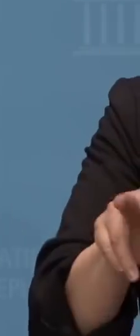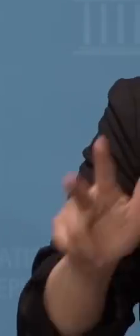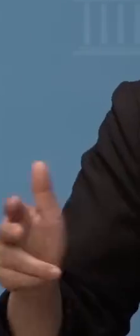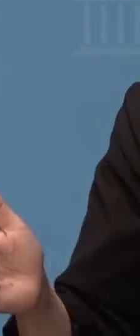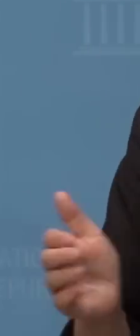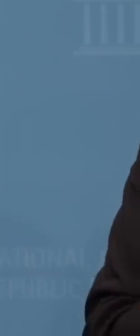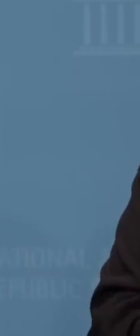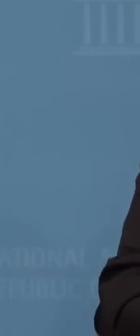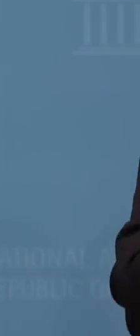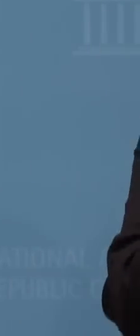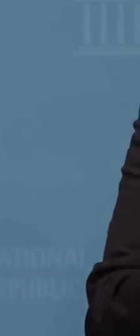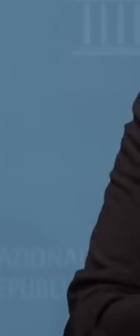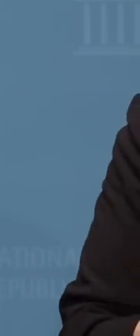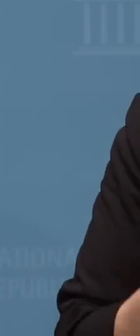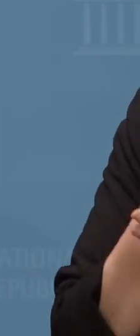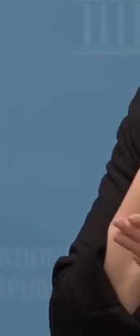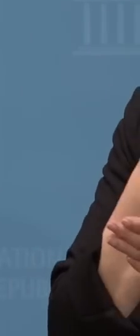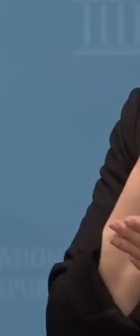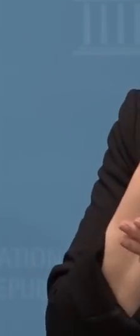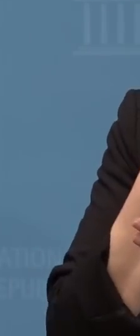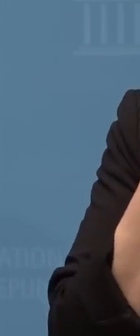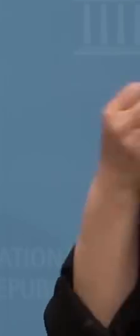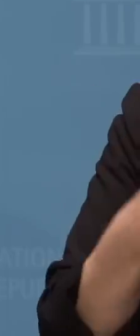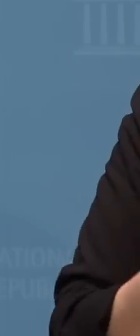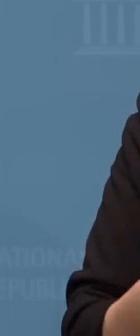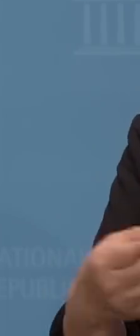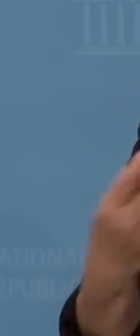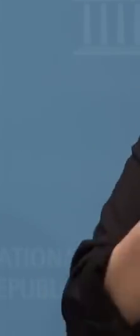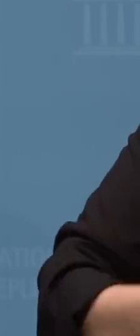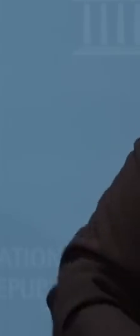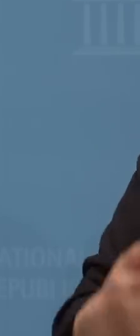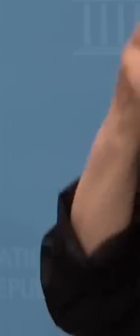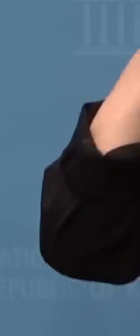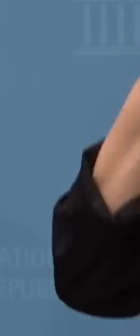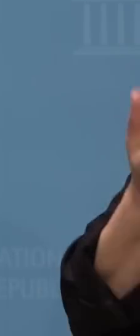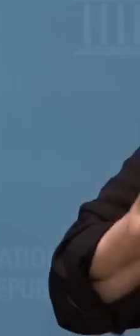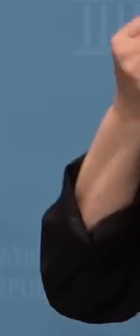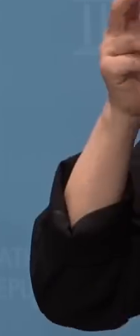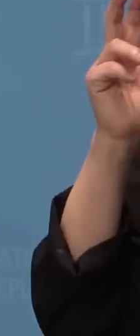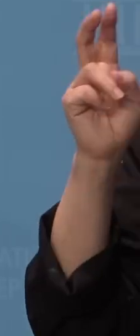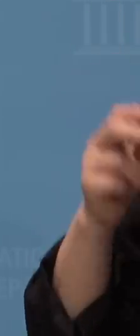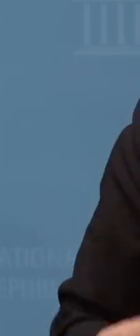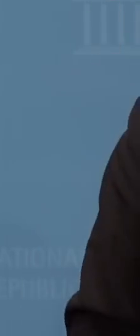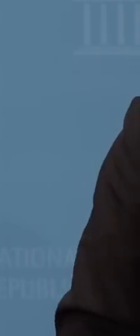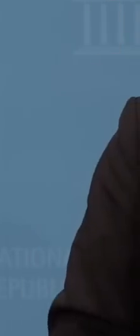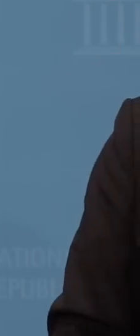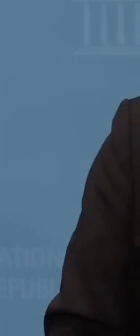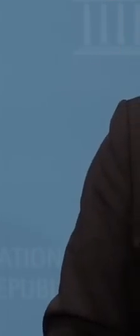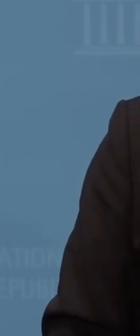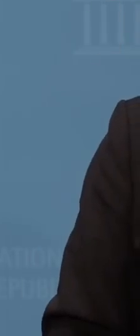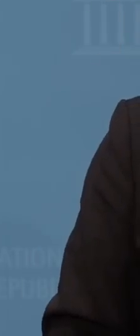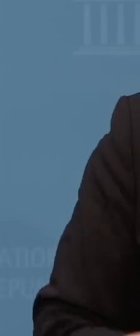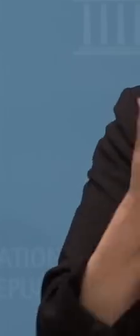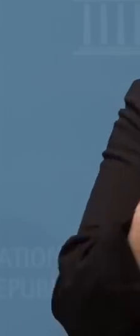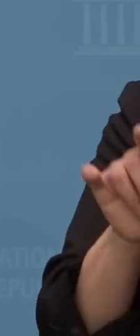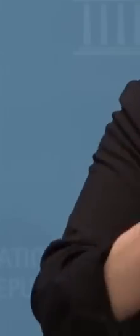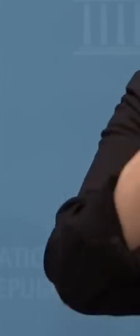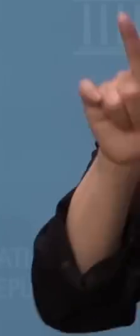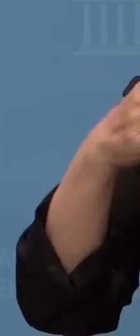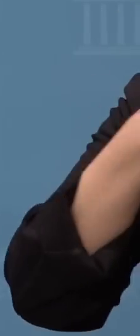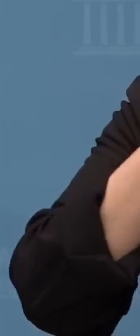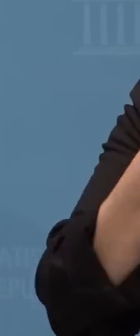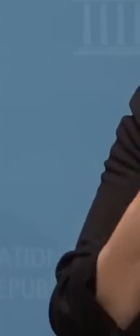답변하지도 혹은 답변해야 한다고 생각하지도 않고 있습니다. 국민의 생명과 안전에 대한